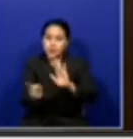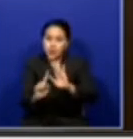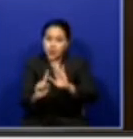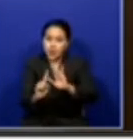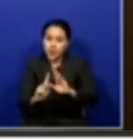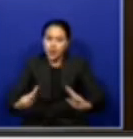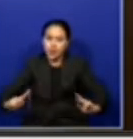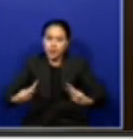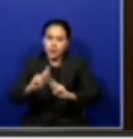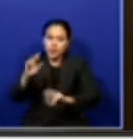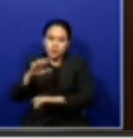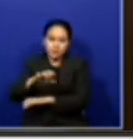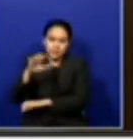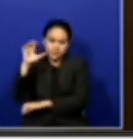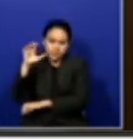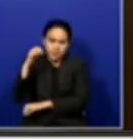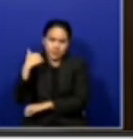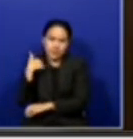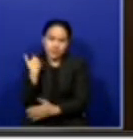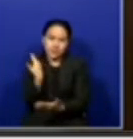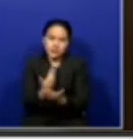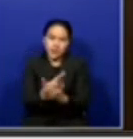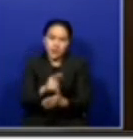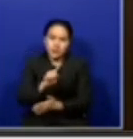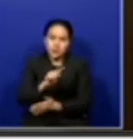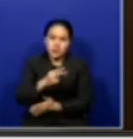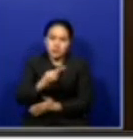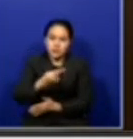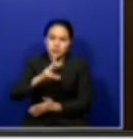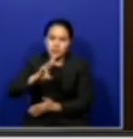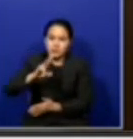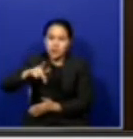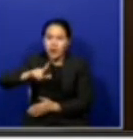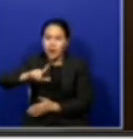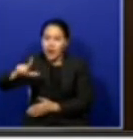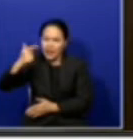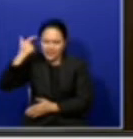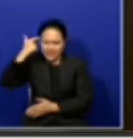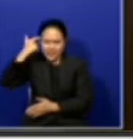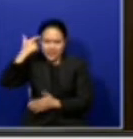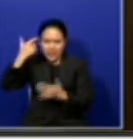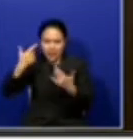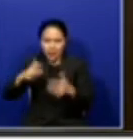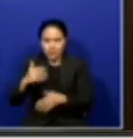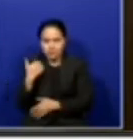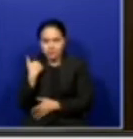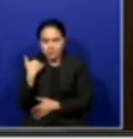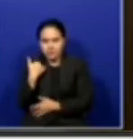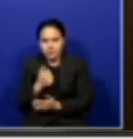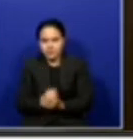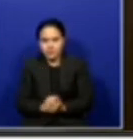ม 17,000 กว่าล้านเนี่ยท่านอาจจะคิดไว้แล้ว